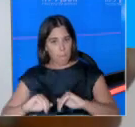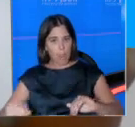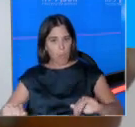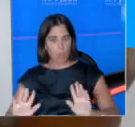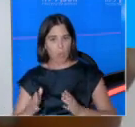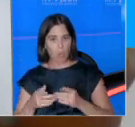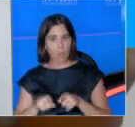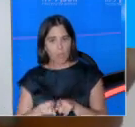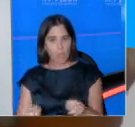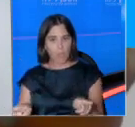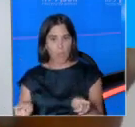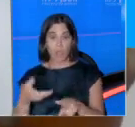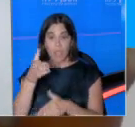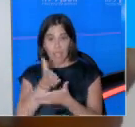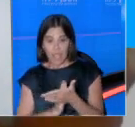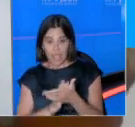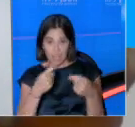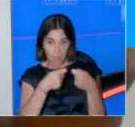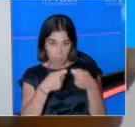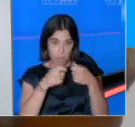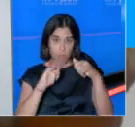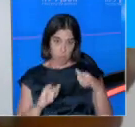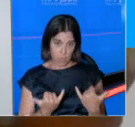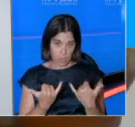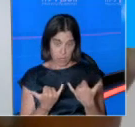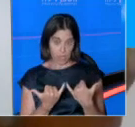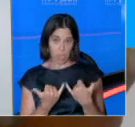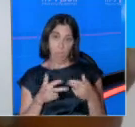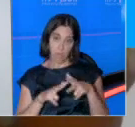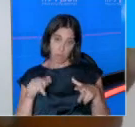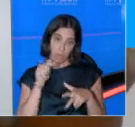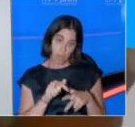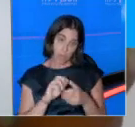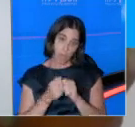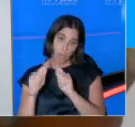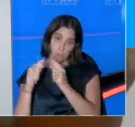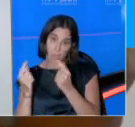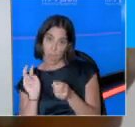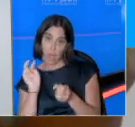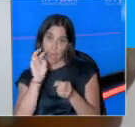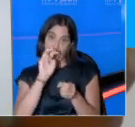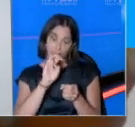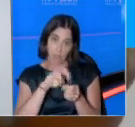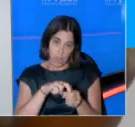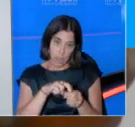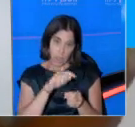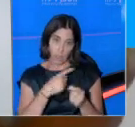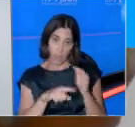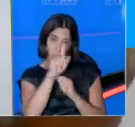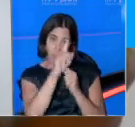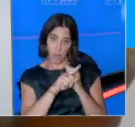מבחינת זה, אנשים חלק מהמשותפת, כן, בסיטואציה כזו או אחרת, אם יצטרכו את האצבעות שלהם,